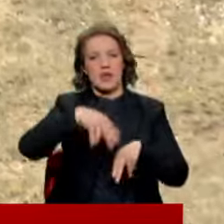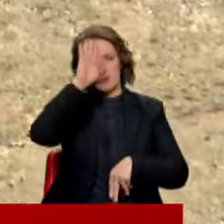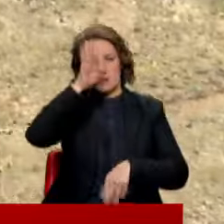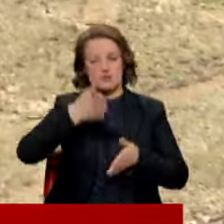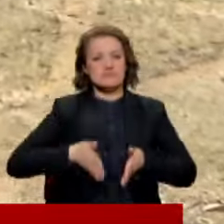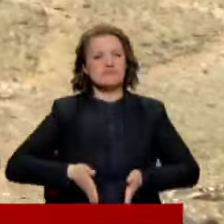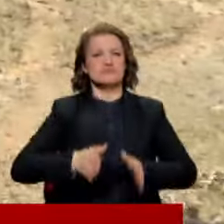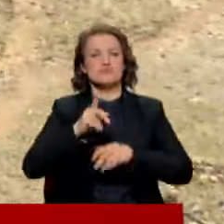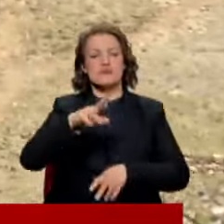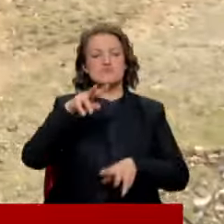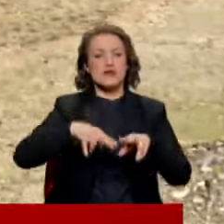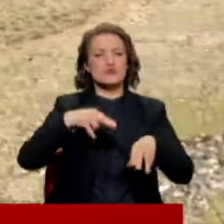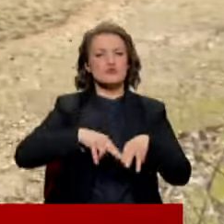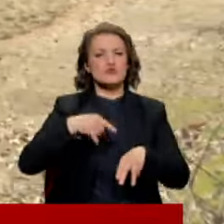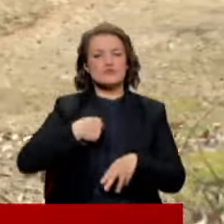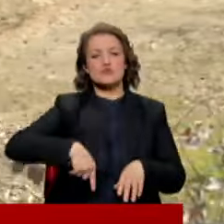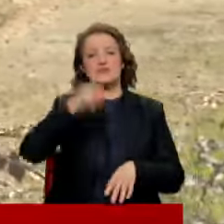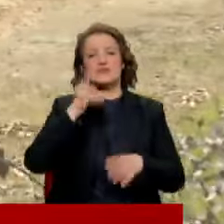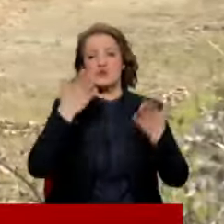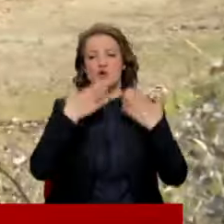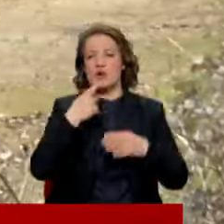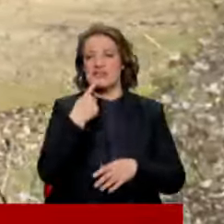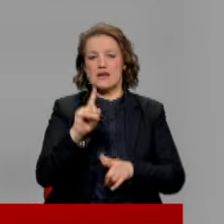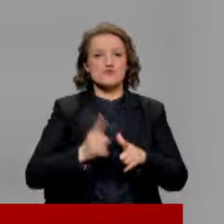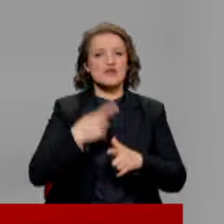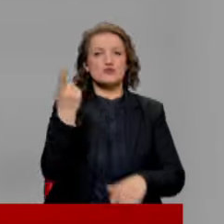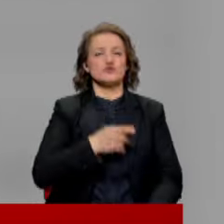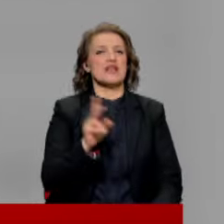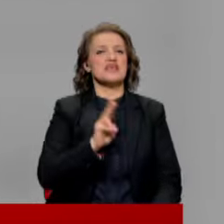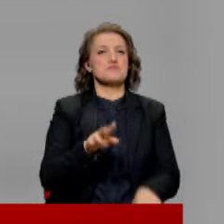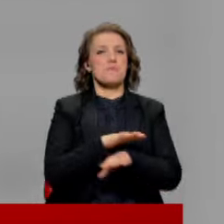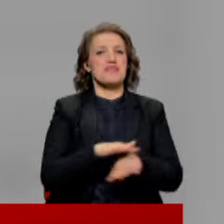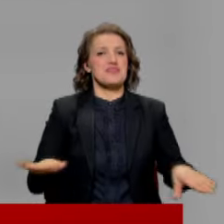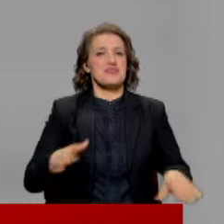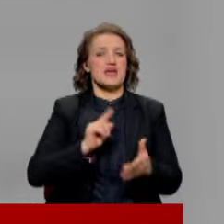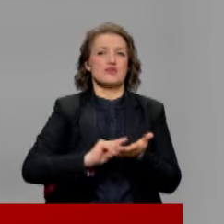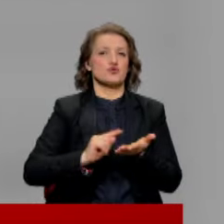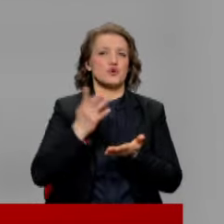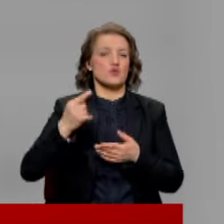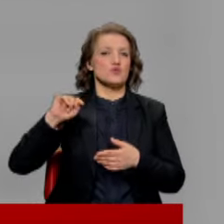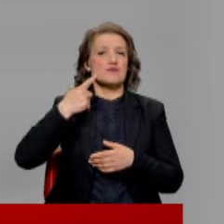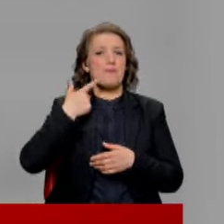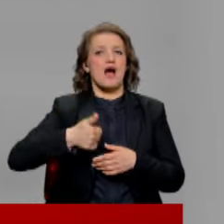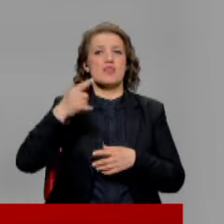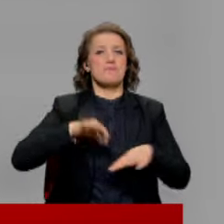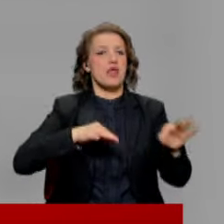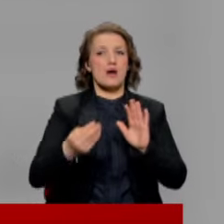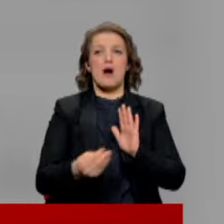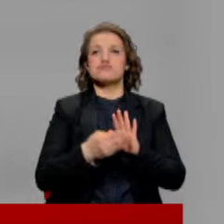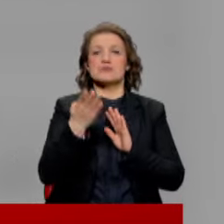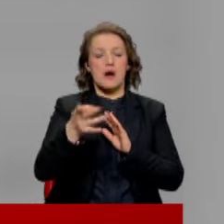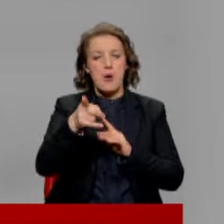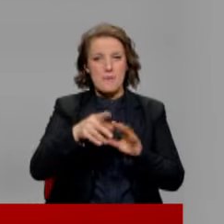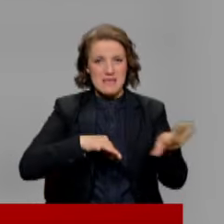İstanbul. Murat Kurum'un ısrarla gündemimizde yok dediği projenin %20 oranında tamamlandığı belirtiliyor Ulaştırma Bakanlığı planında. O